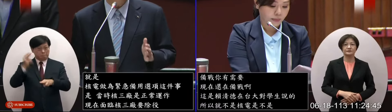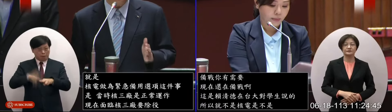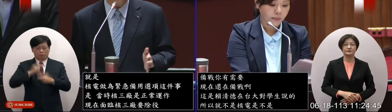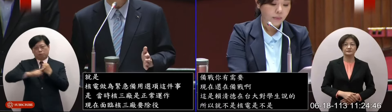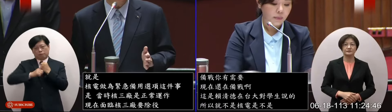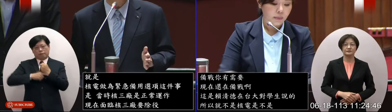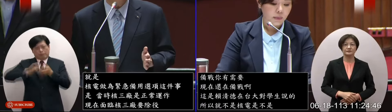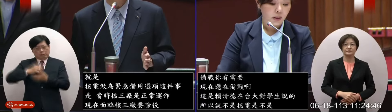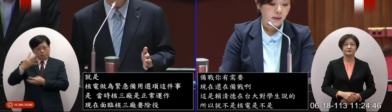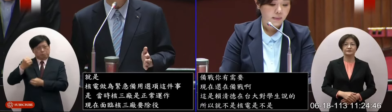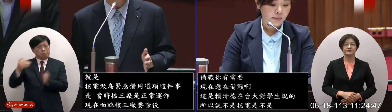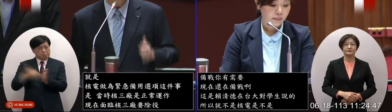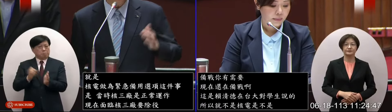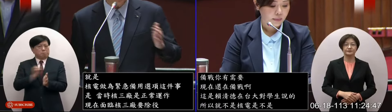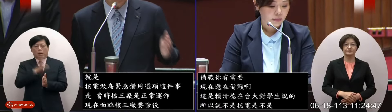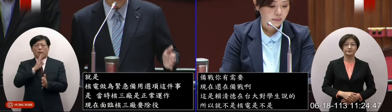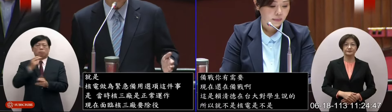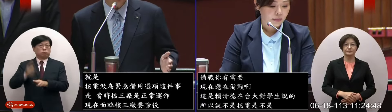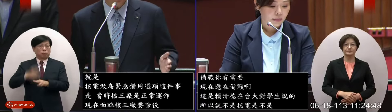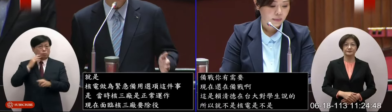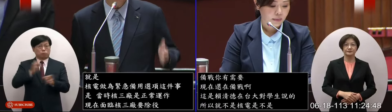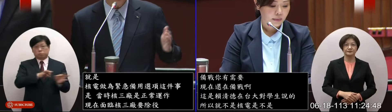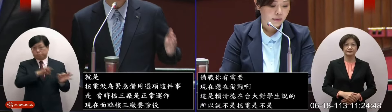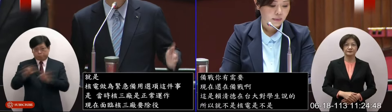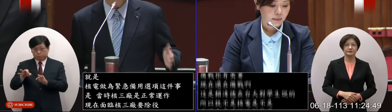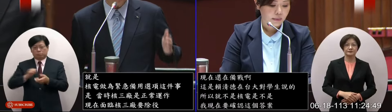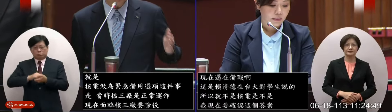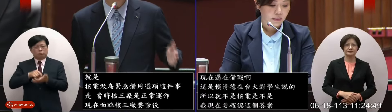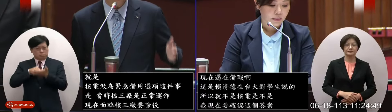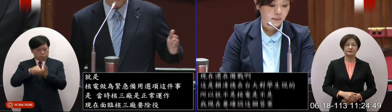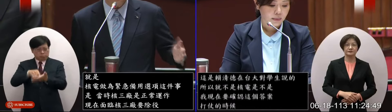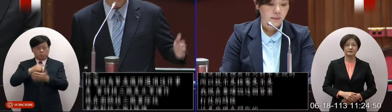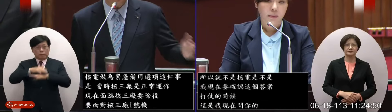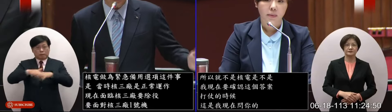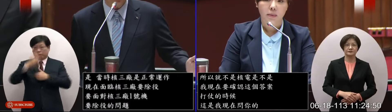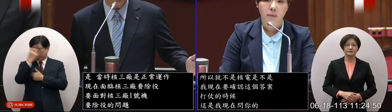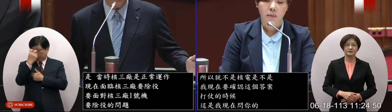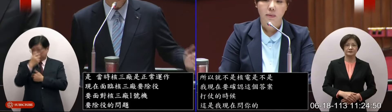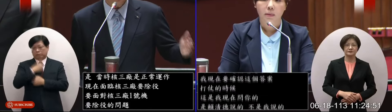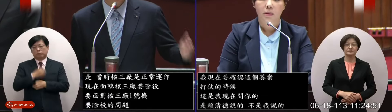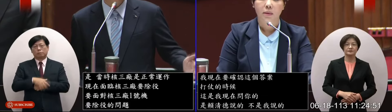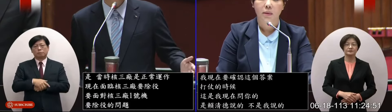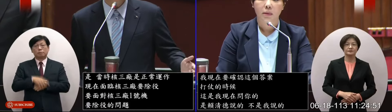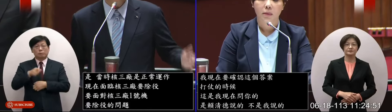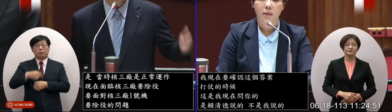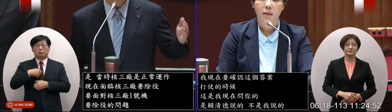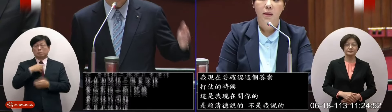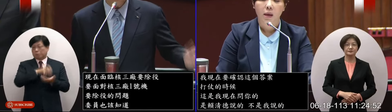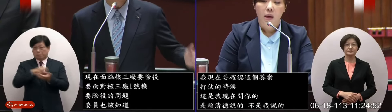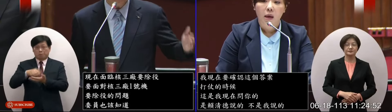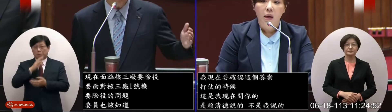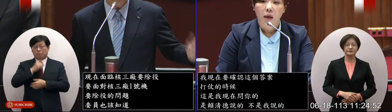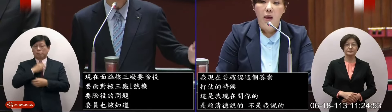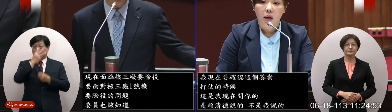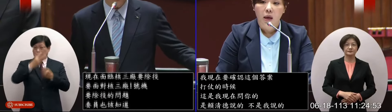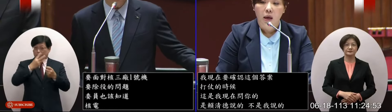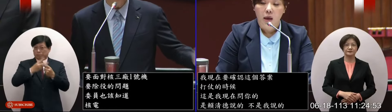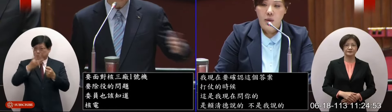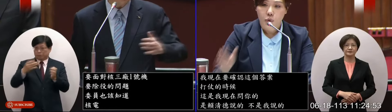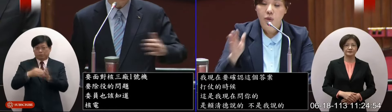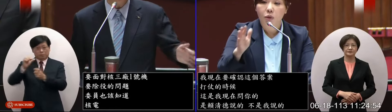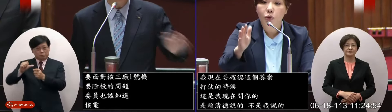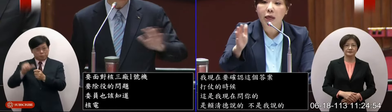定的年限到了要除役，如果要延役的话，它必须经过一个安全检查的程序，这个程序是